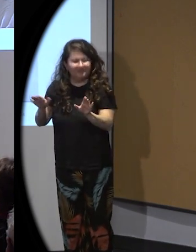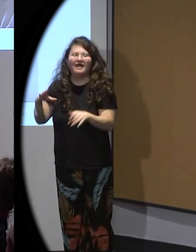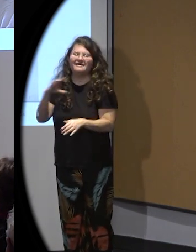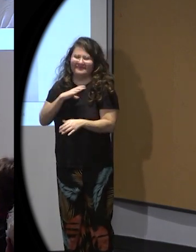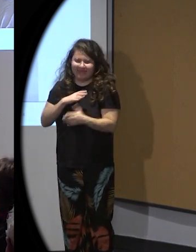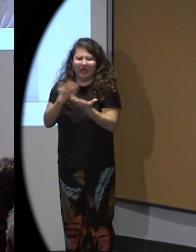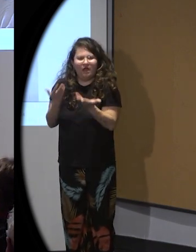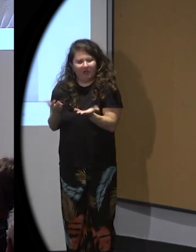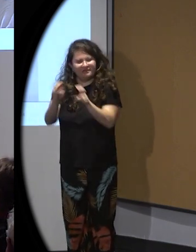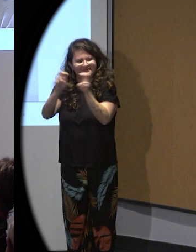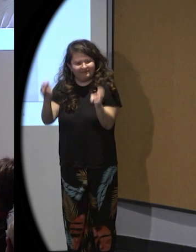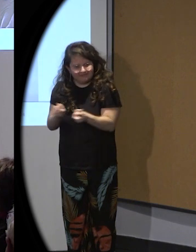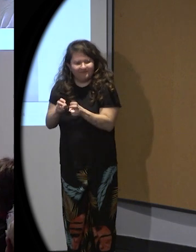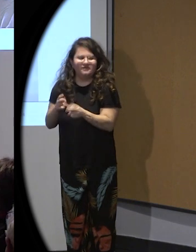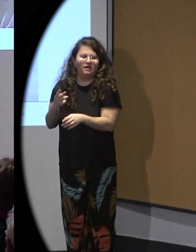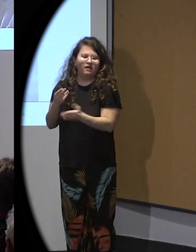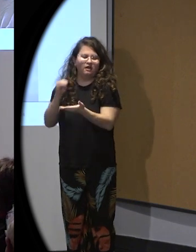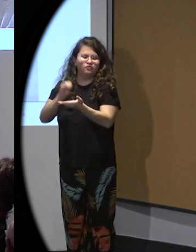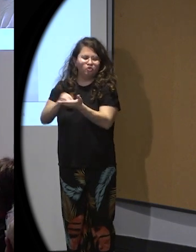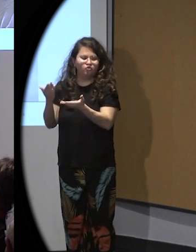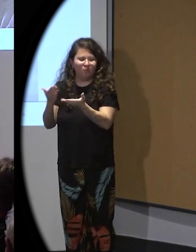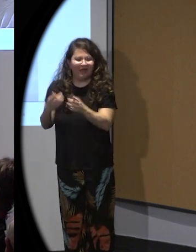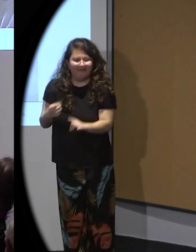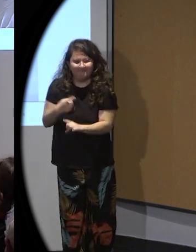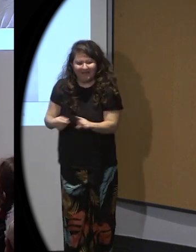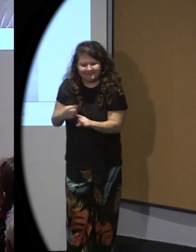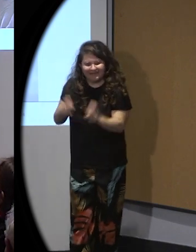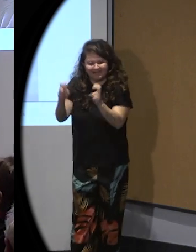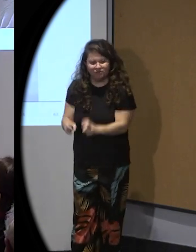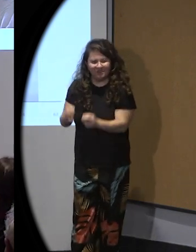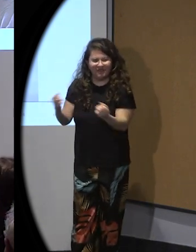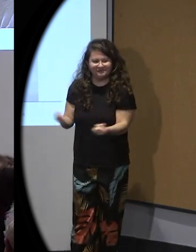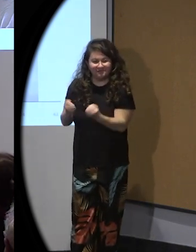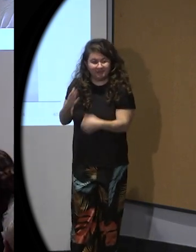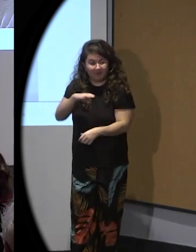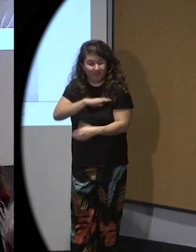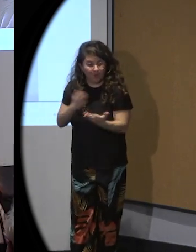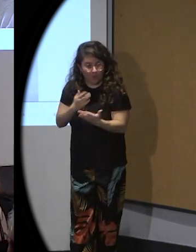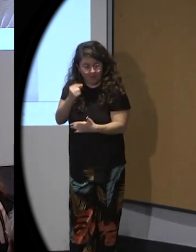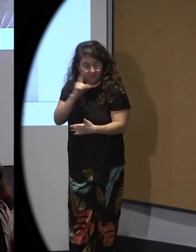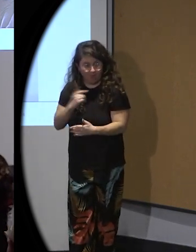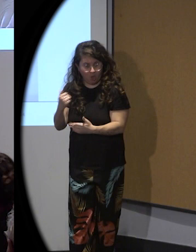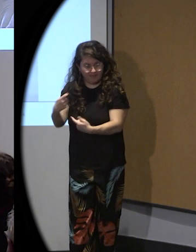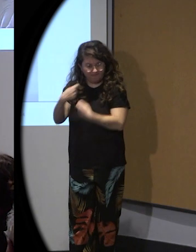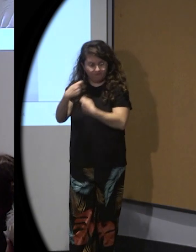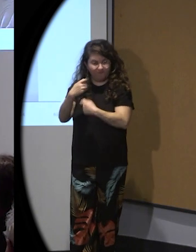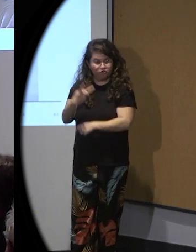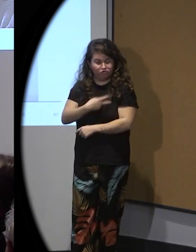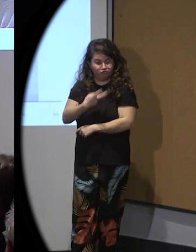qu'on a la pression des parents. Ah, mais mon enfant, il fait de l'asthme, je veux pas qu'il... Il peut pas faire de sport à l'école. Il faut